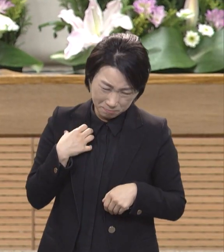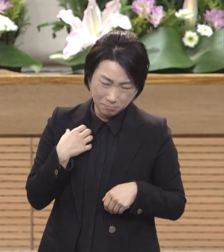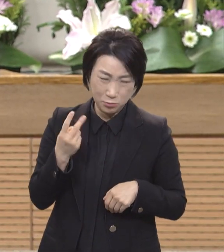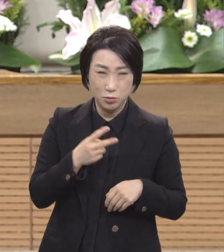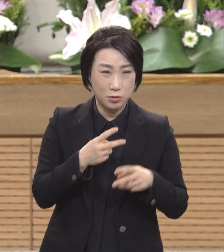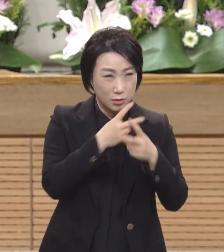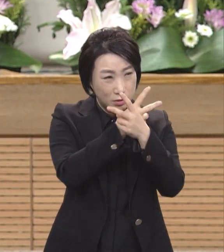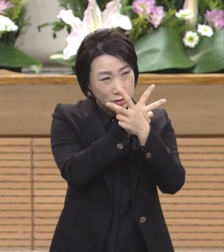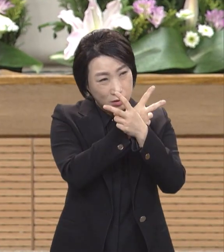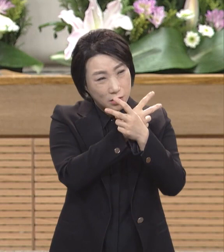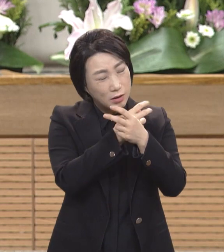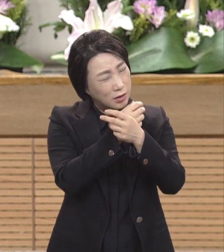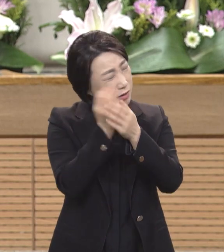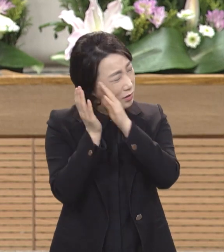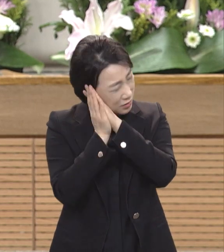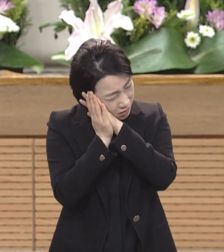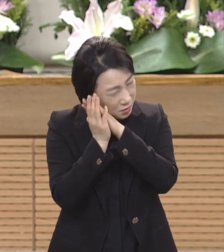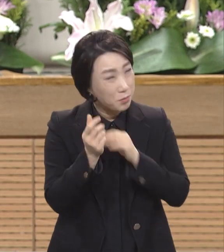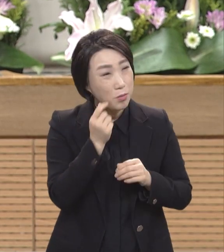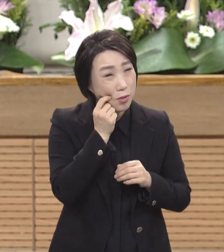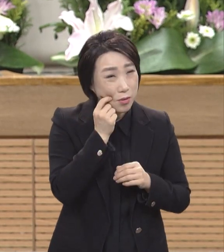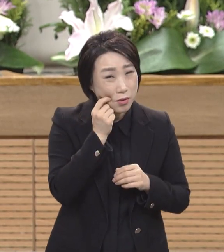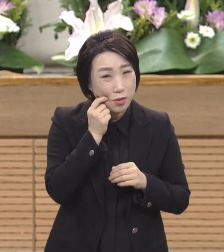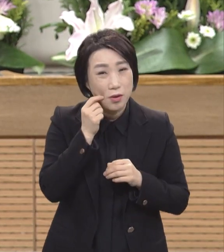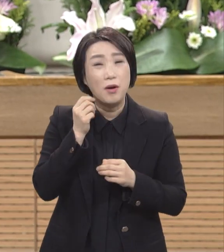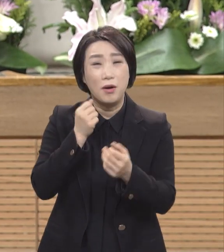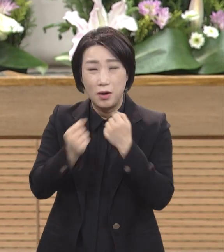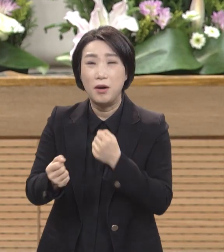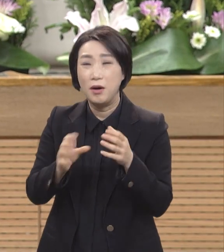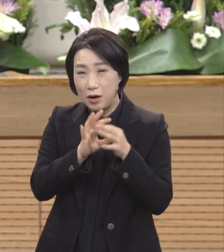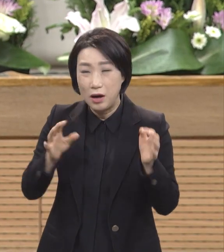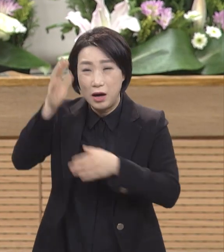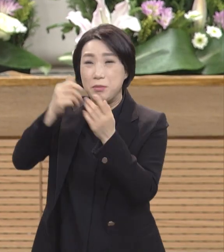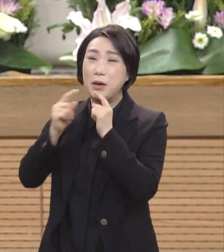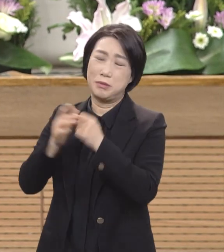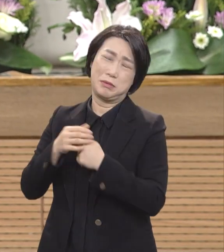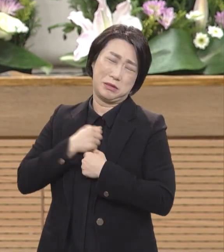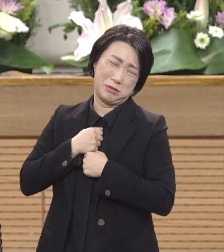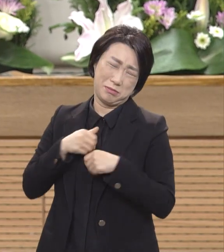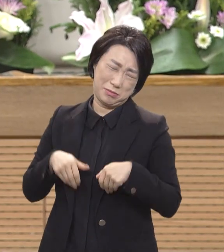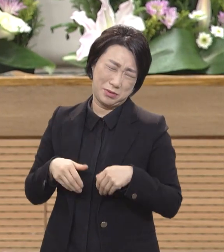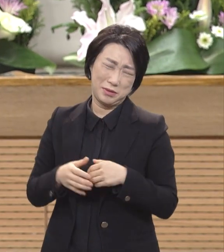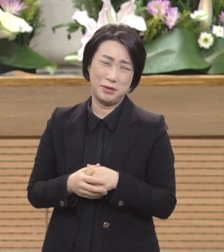잠은 못 자도 하나님 말씀은 지켜야 돼.